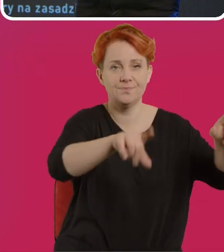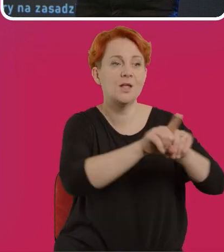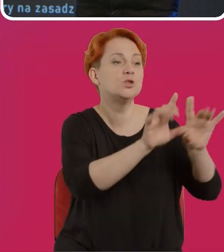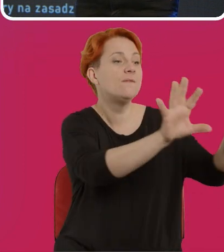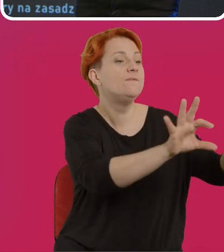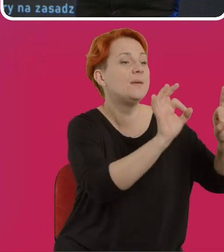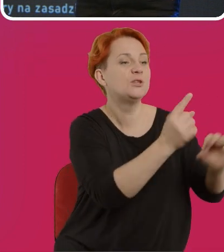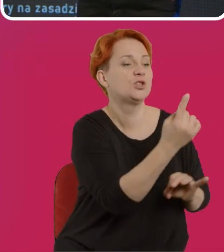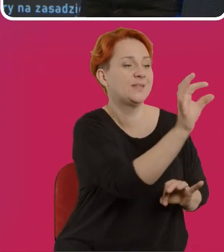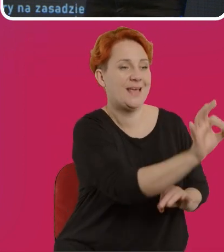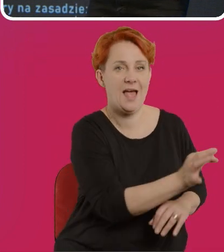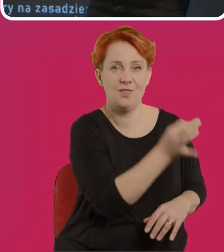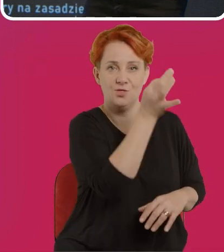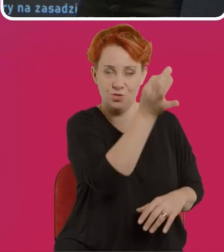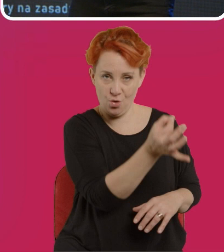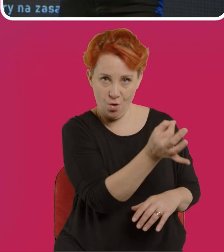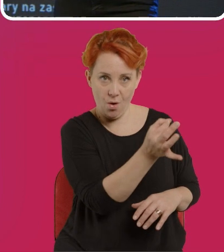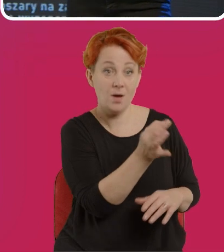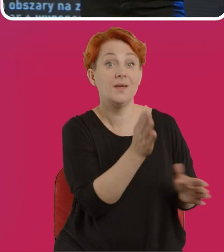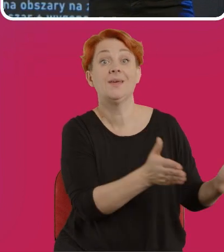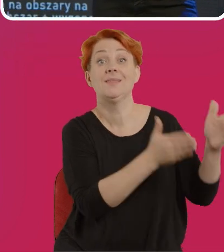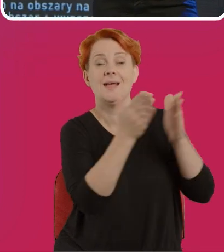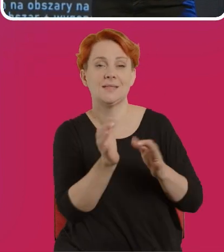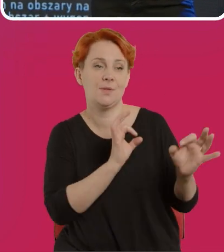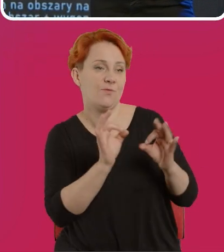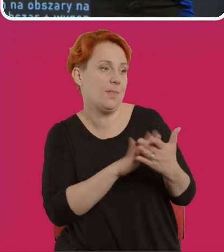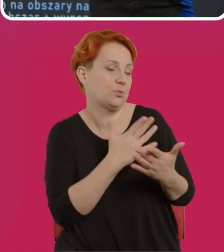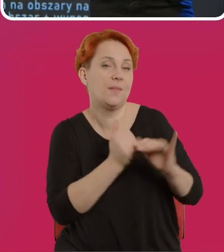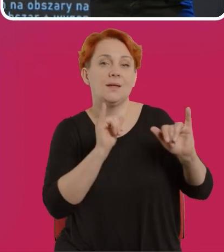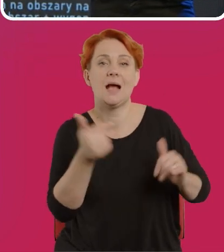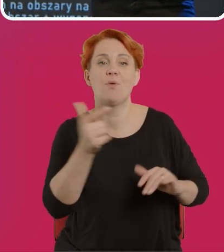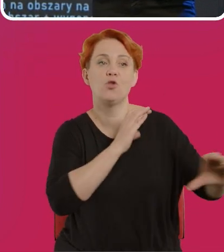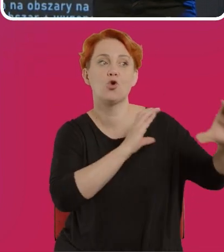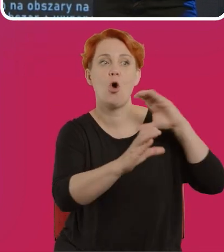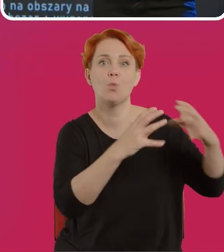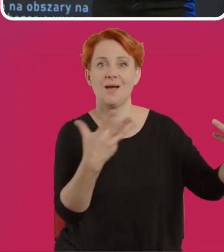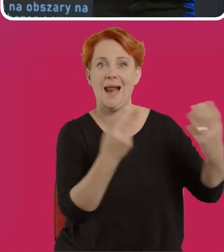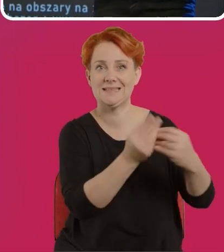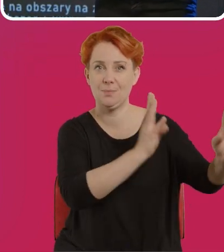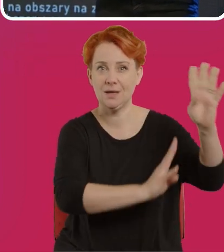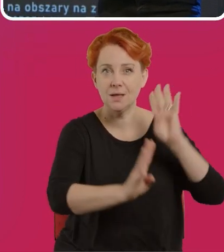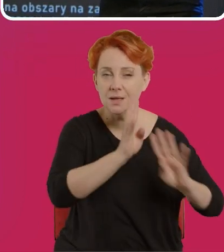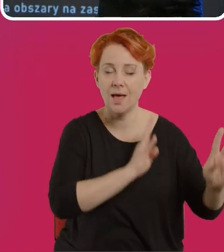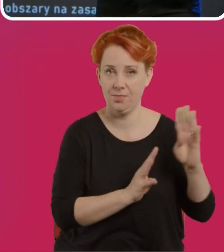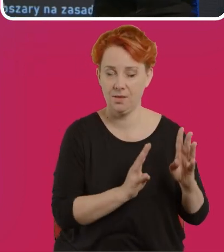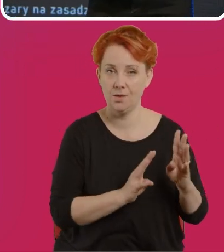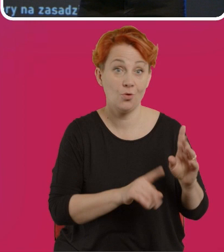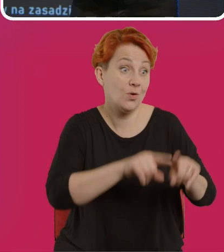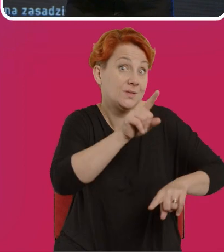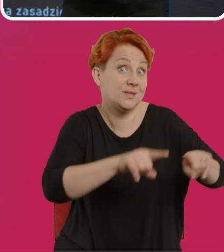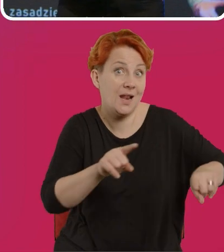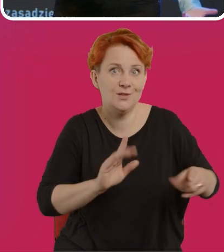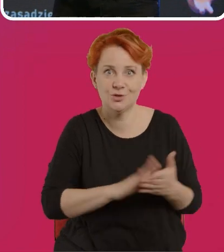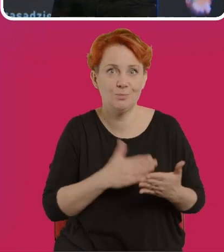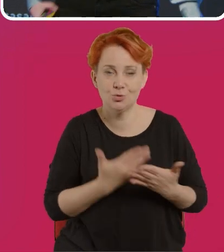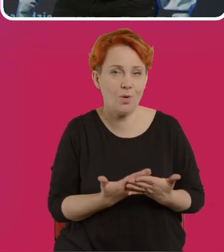i wygenerowanie kolejnych komunikatów, czyli na przykład jak powinnam się komunikować z tym klientem. Oczywiście wszystko zależy od formy, czy to na przykład,